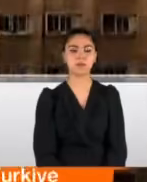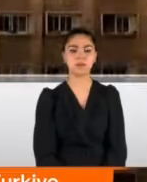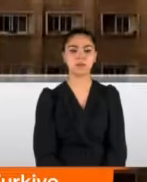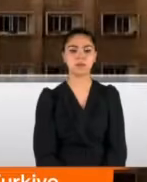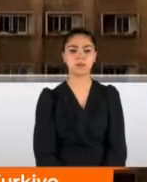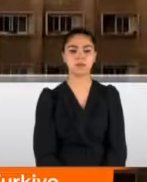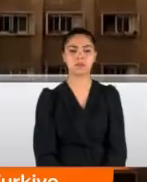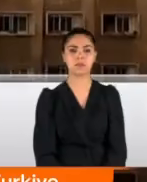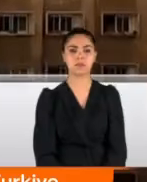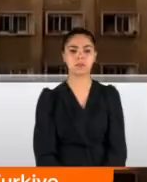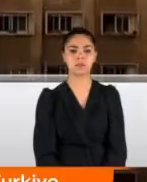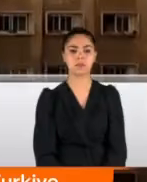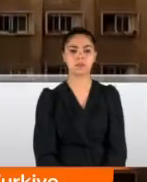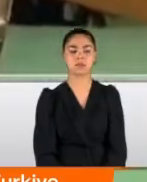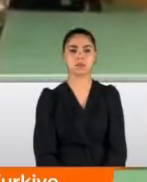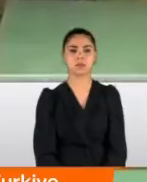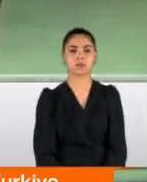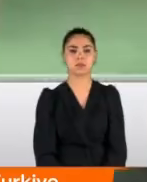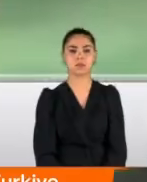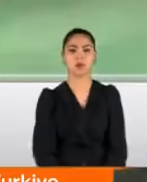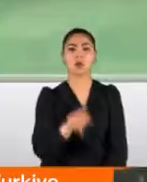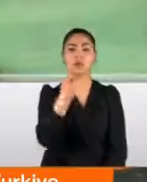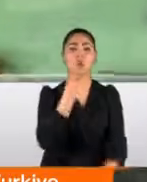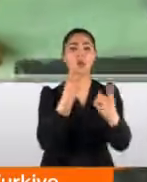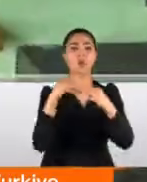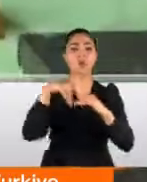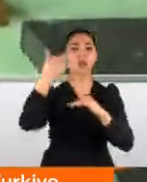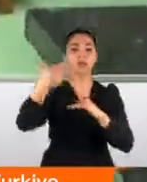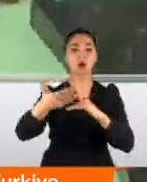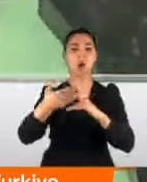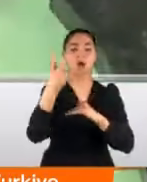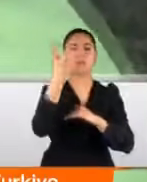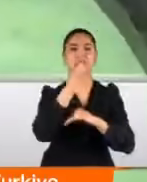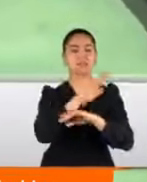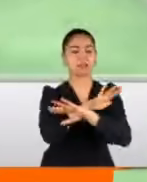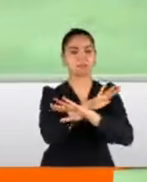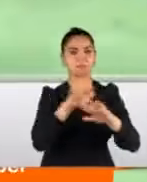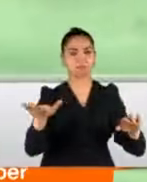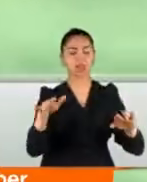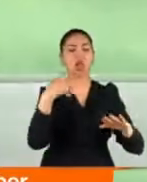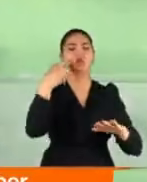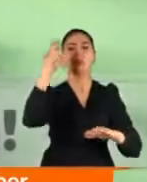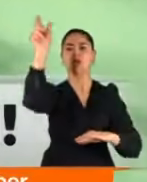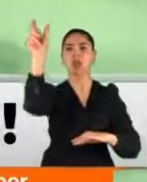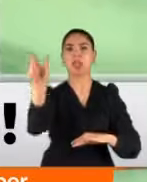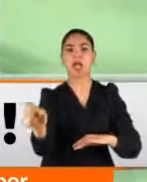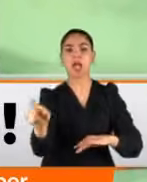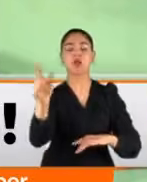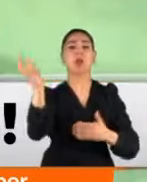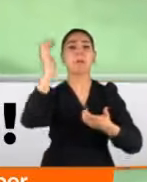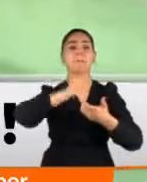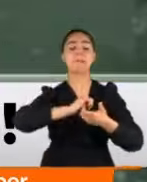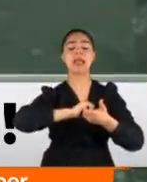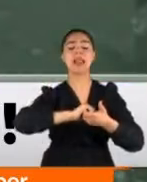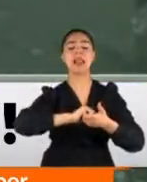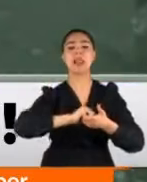ve bu konuşmanın üzerinden Tam iki yıl geçti Cumhurbaşkanı Erdoğan'ın Birleşmiş